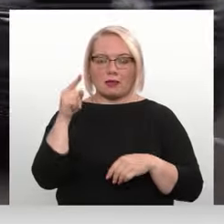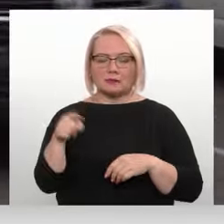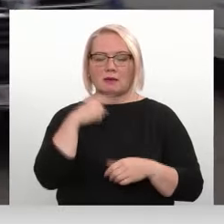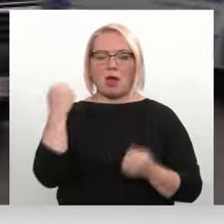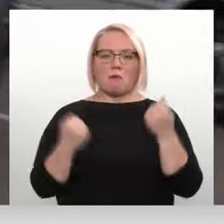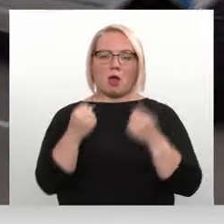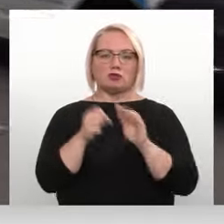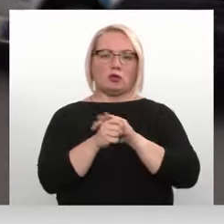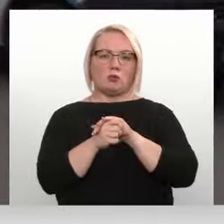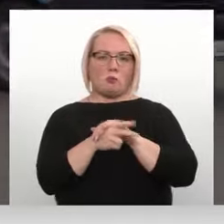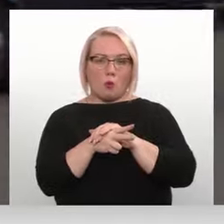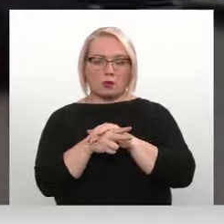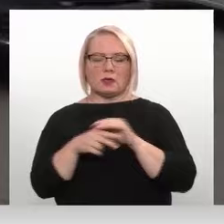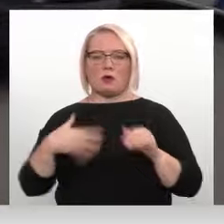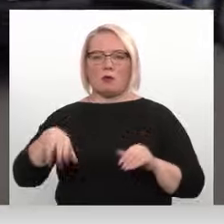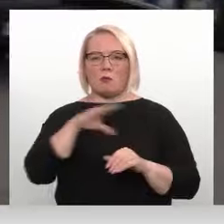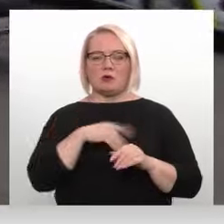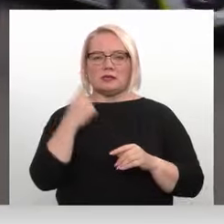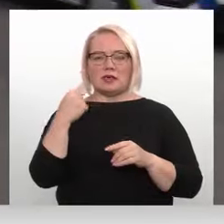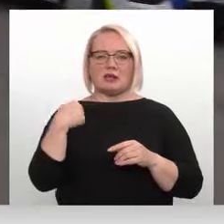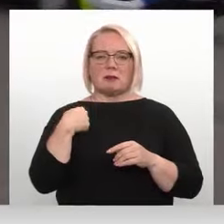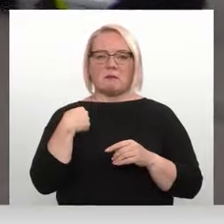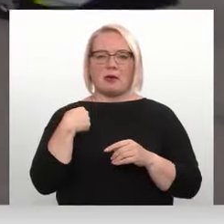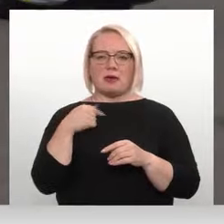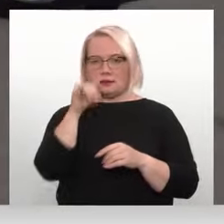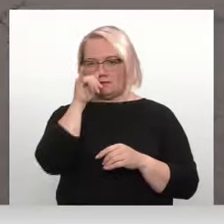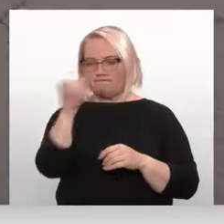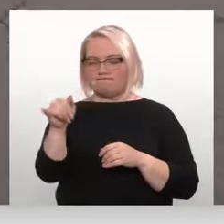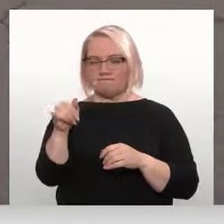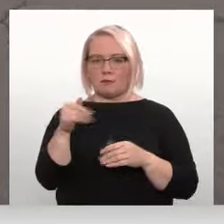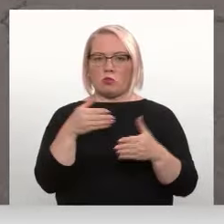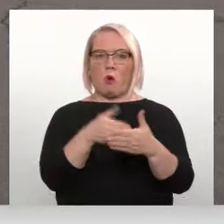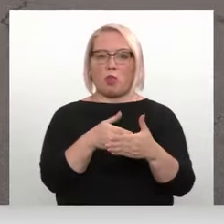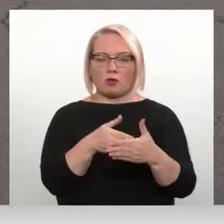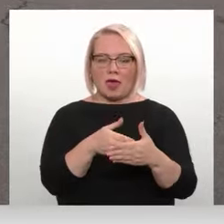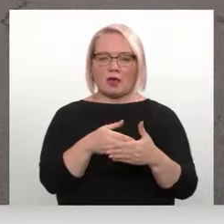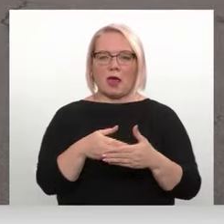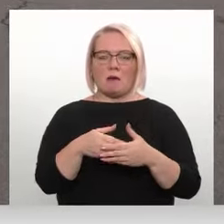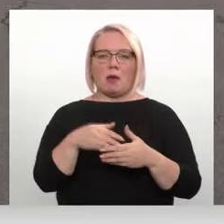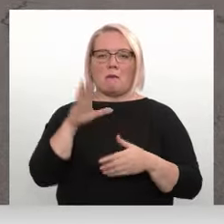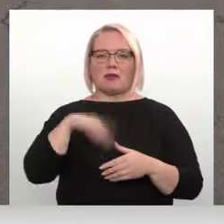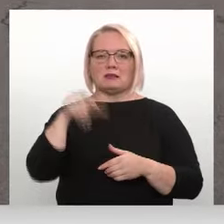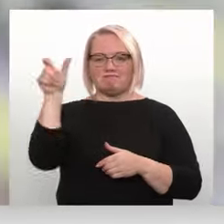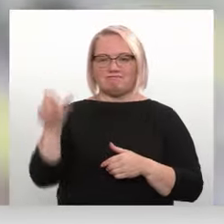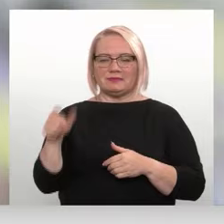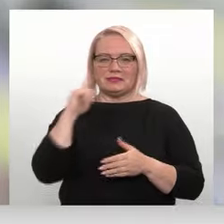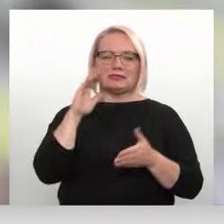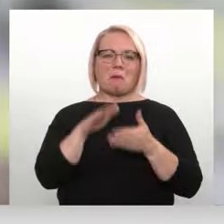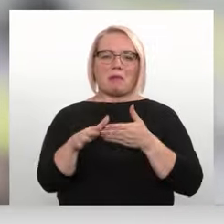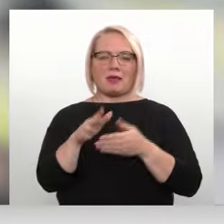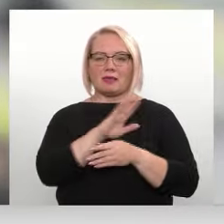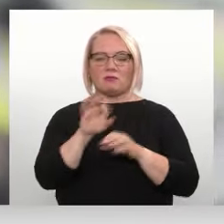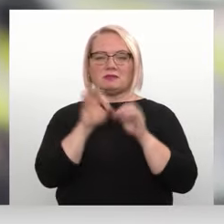bet mums sanāca viņu nobloķēt. Viņš saprata, ka nesanāks ar mašīnu aizmukt, tad viņš saka